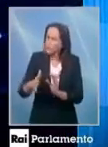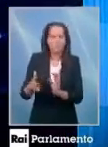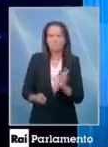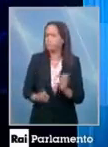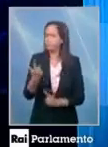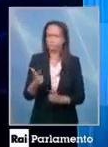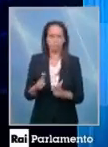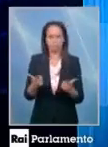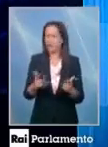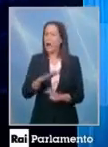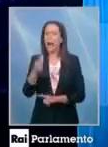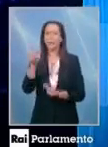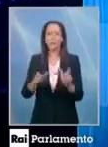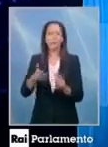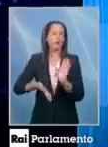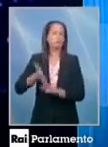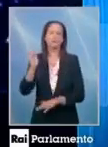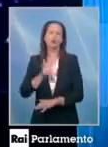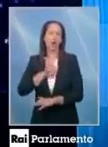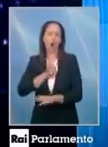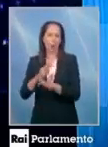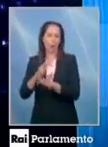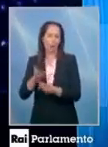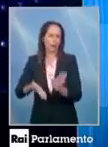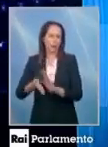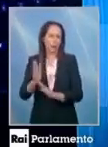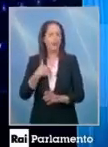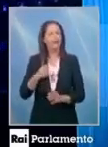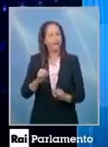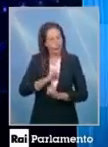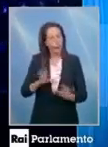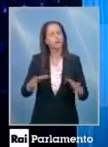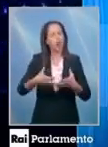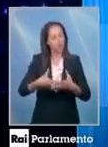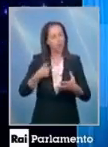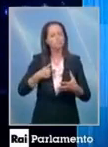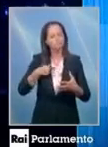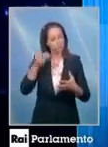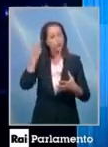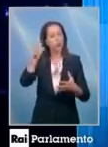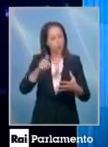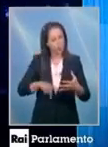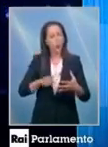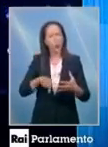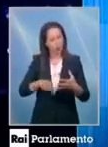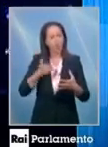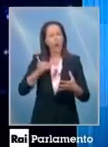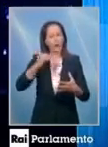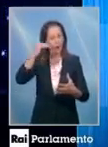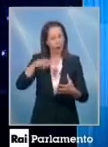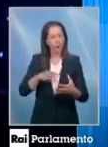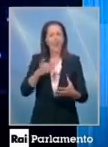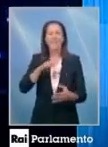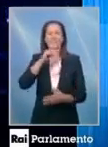venuta fuori perché altri hanno preferito andare da soli, ma io credo che si sia formato qualcosa che è destinato a crescere in futuro, a contrastare soprattutto i